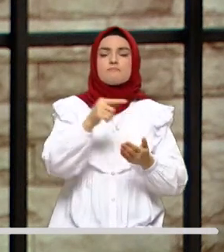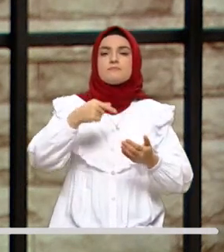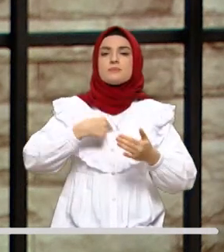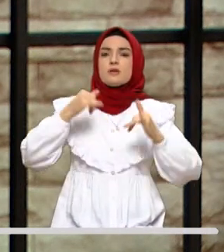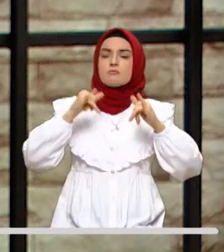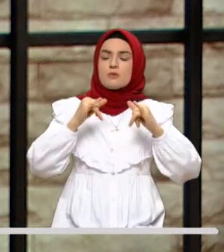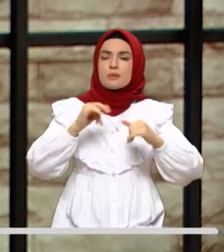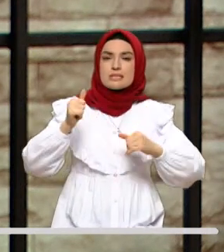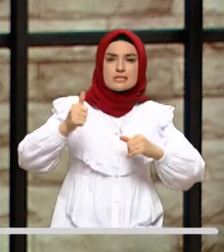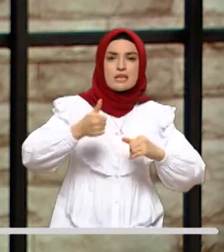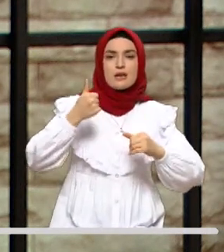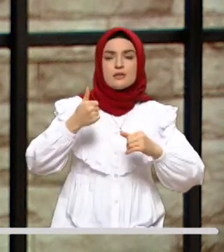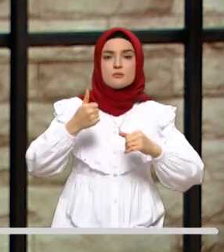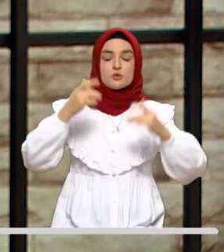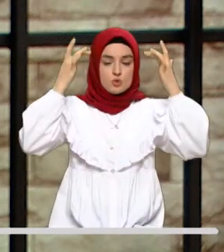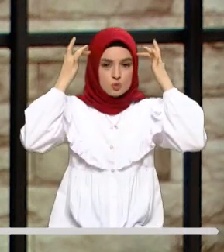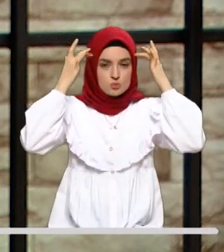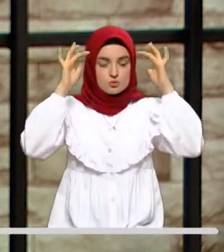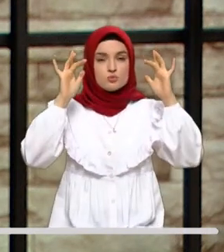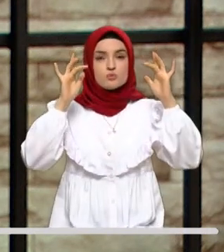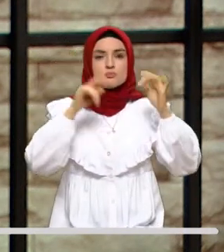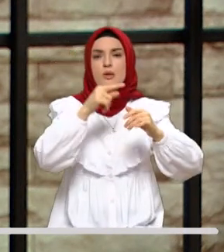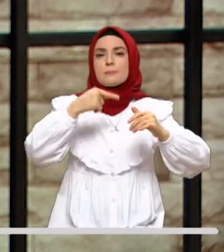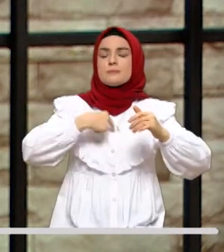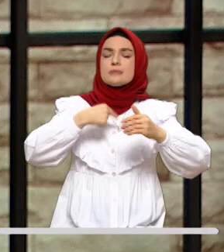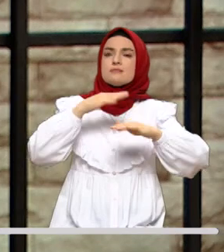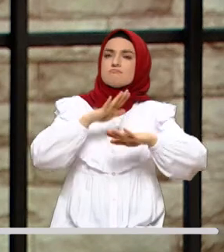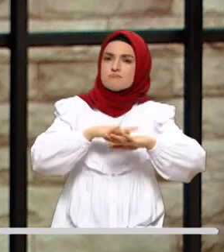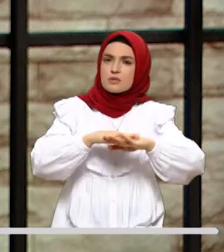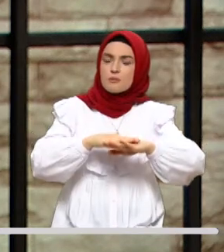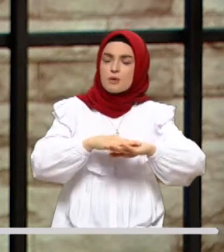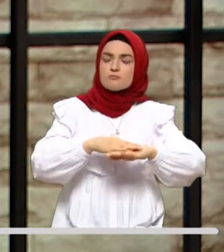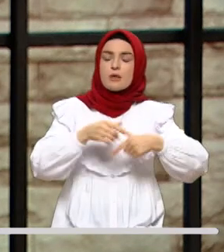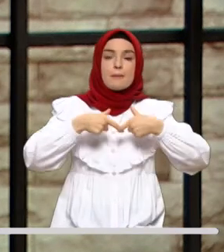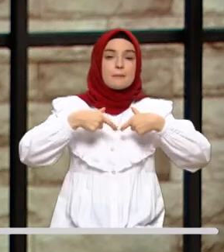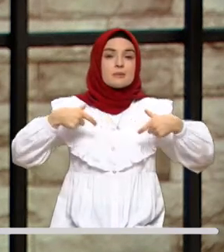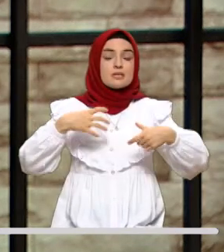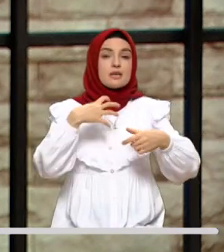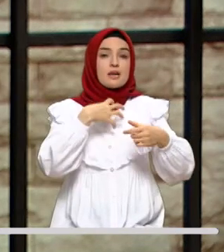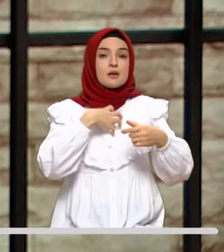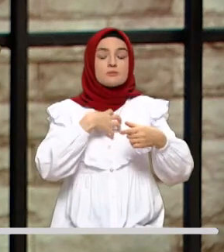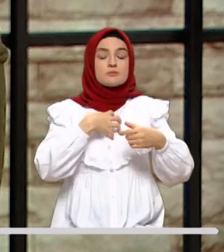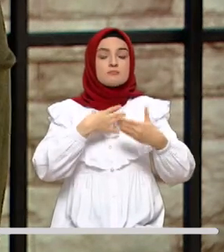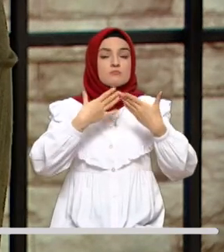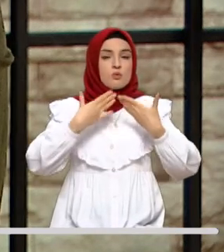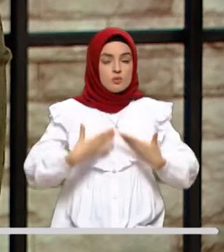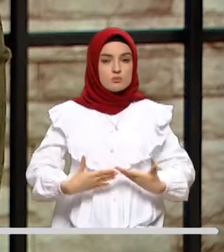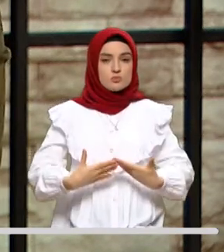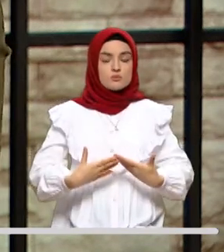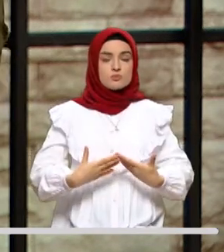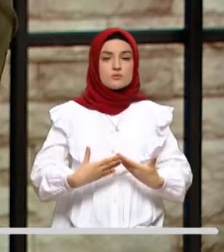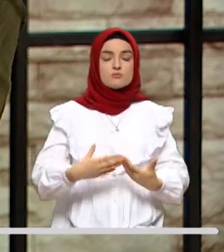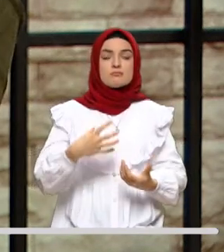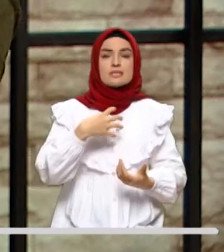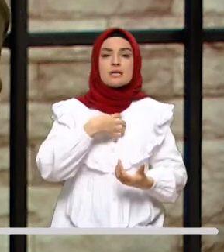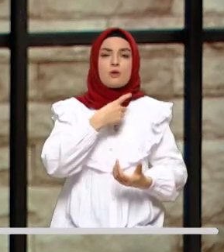zamanda değerlerimizi, kültürümüzü, bizi biz yapan milli benliğimizi, karakterimizi, kişiliğimizi